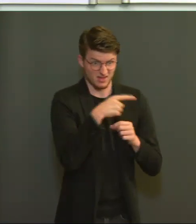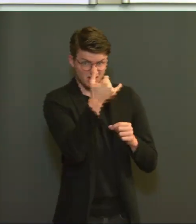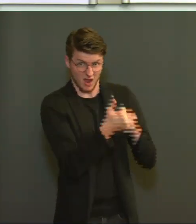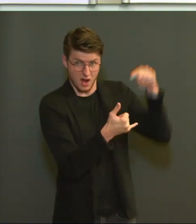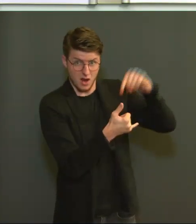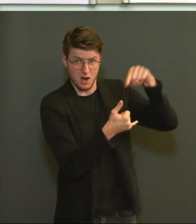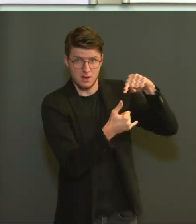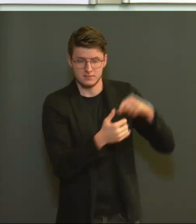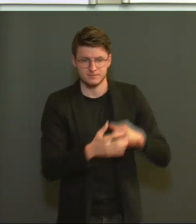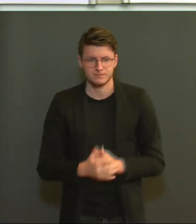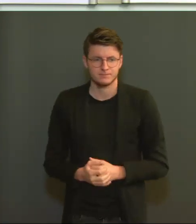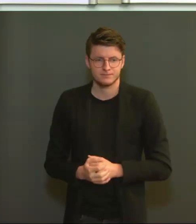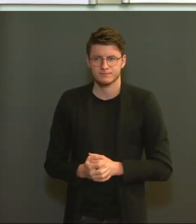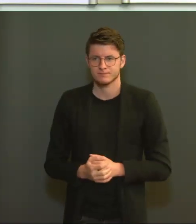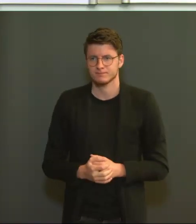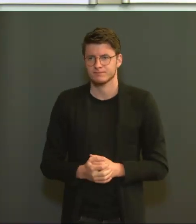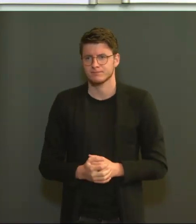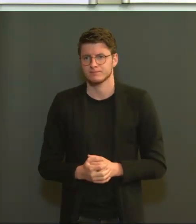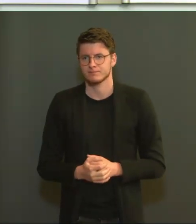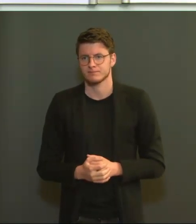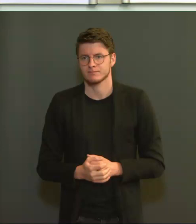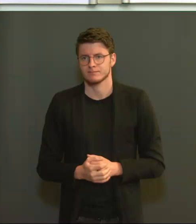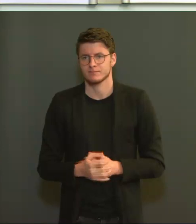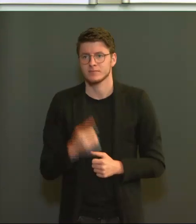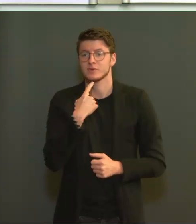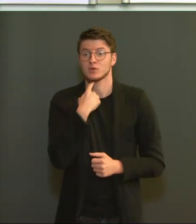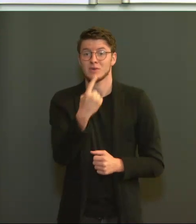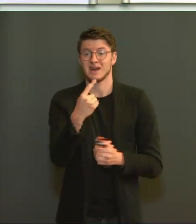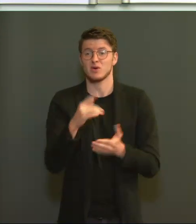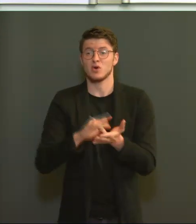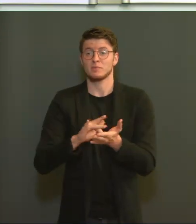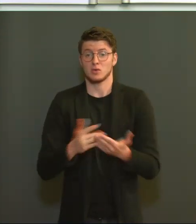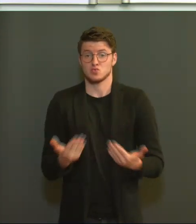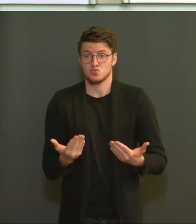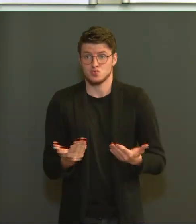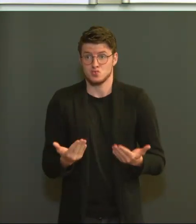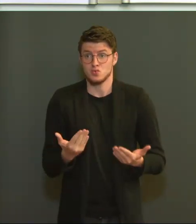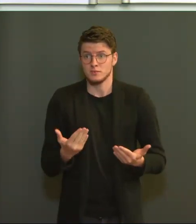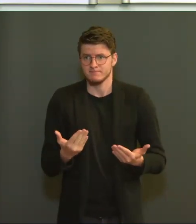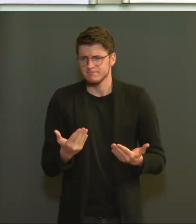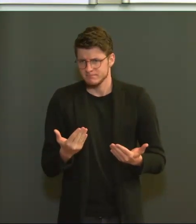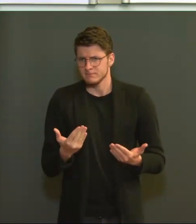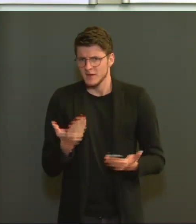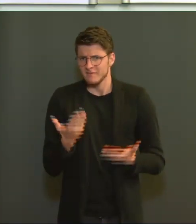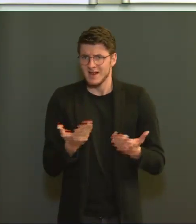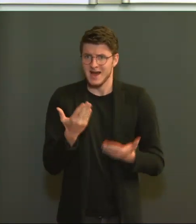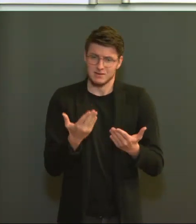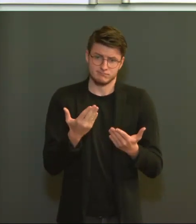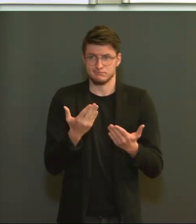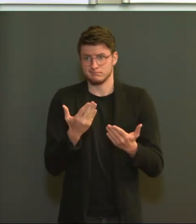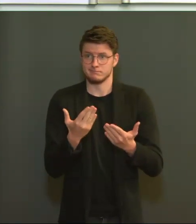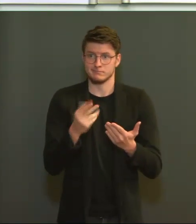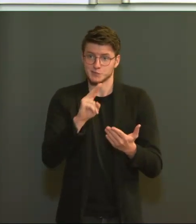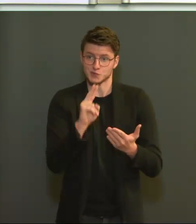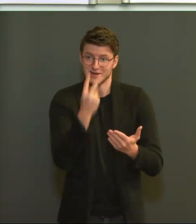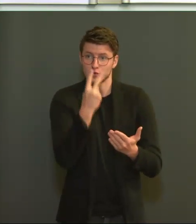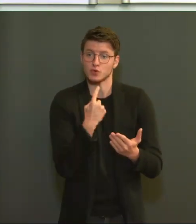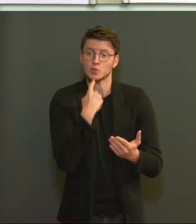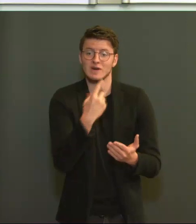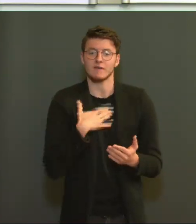De weekgemiddelden die we nu bereiken zijn ondertussen al dubbel zo hoog als in de tweede week van